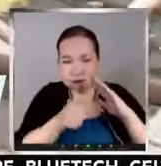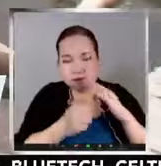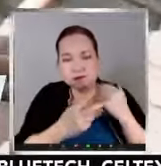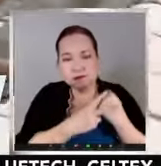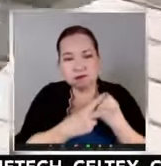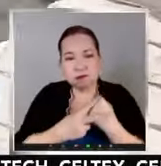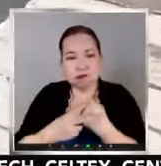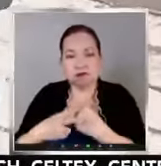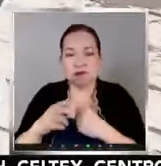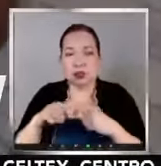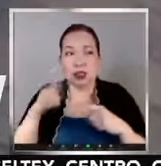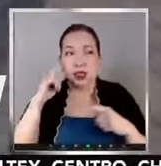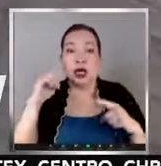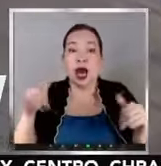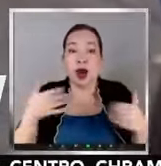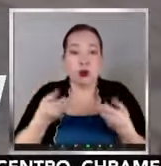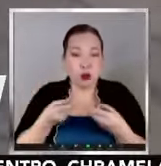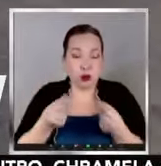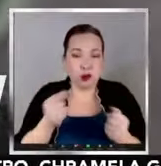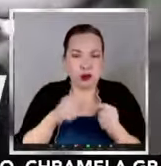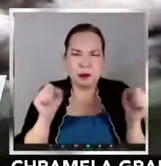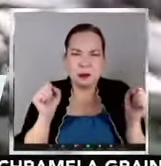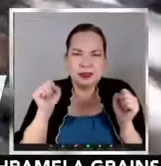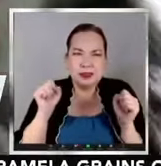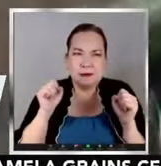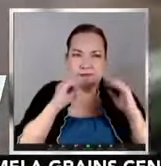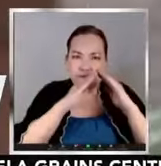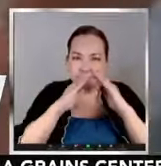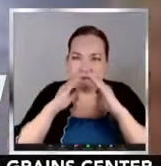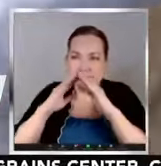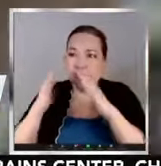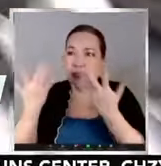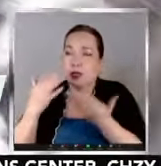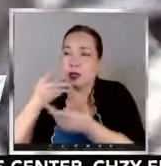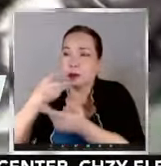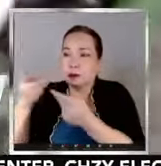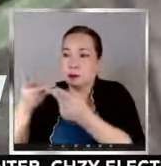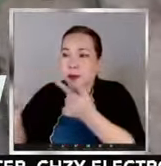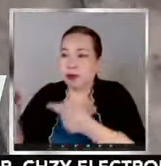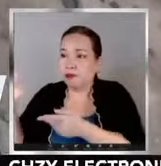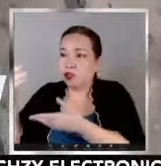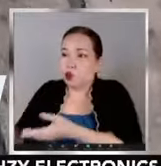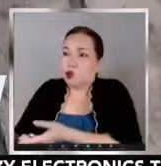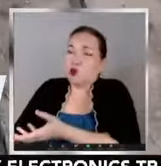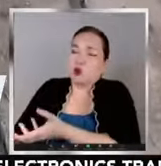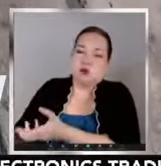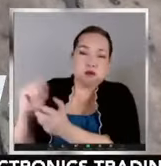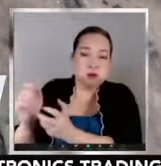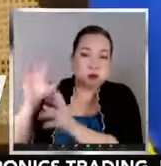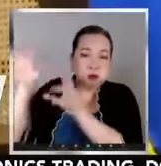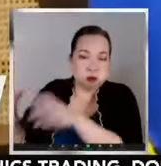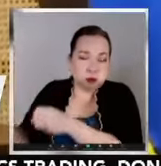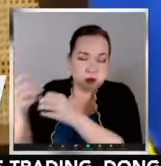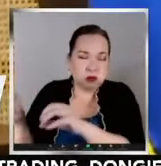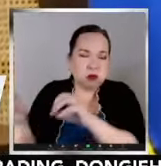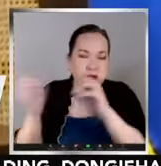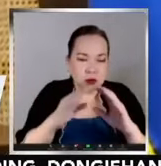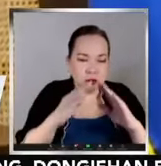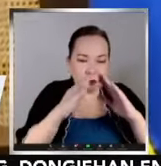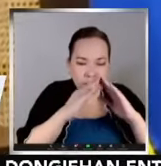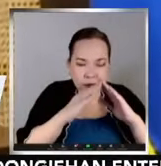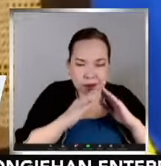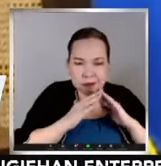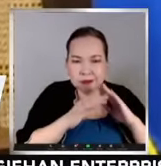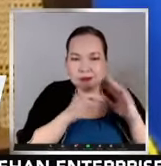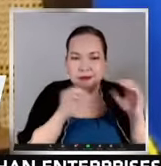cold storage facilities doon sa mga bagsakan ng isda para ma-preserve naman yung isda at hindi